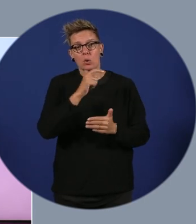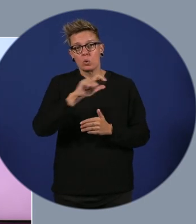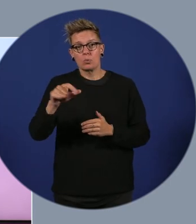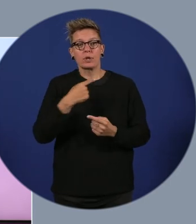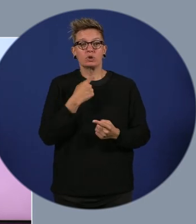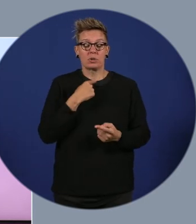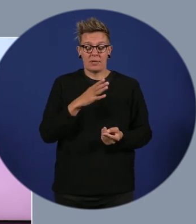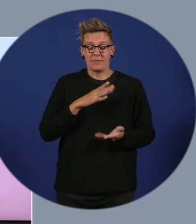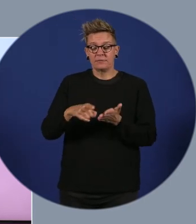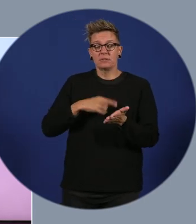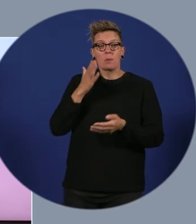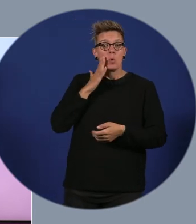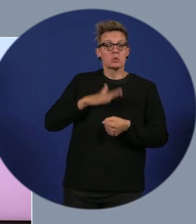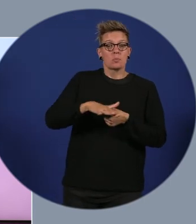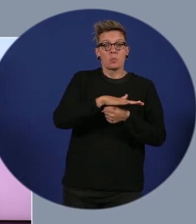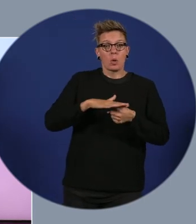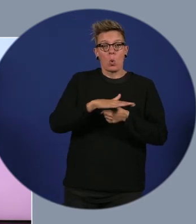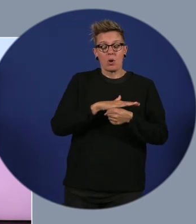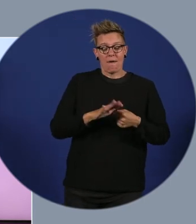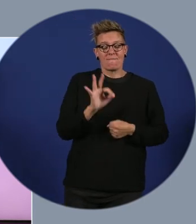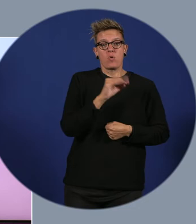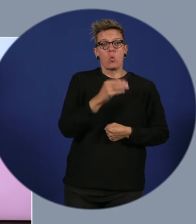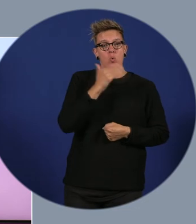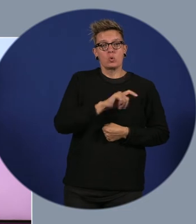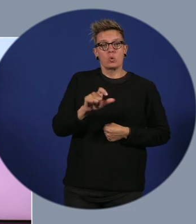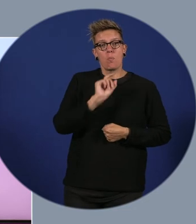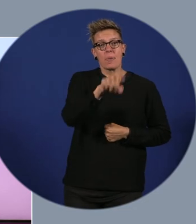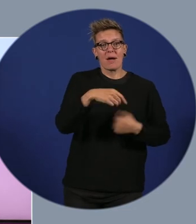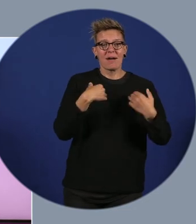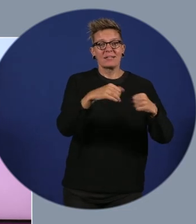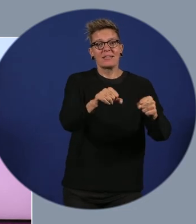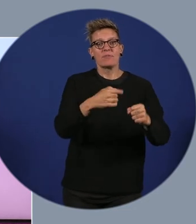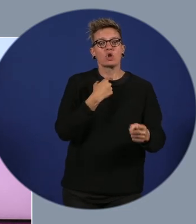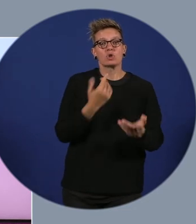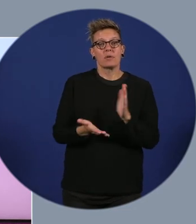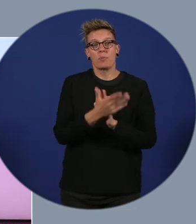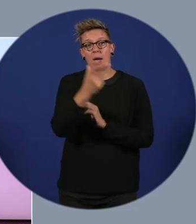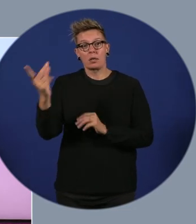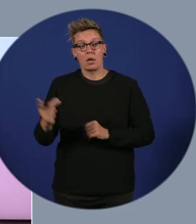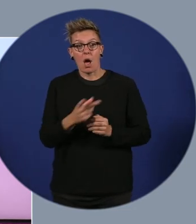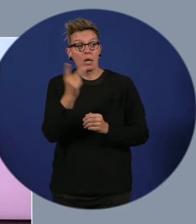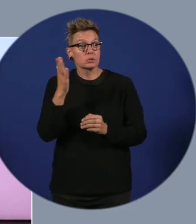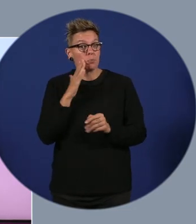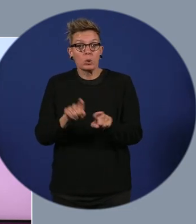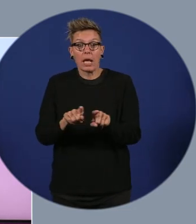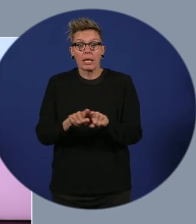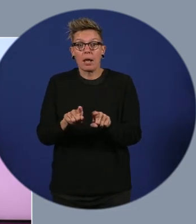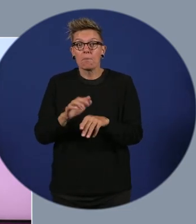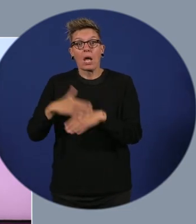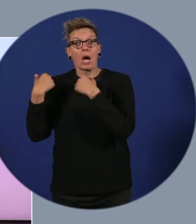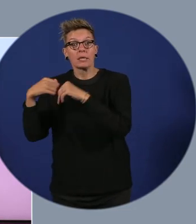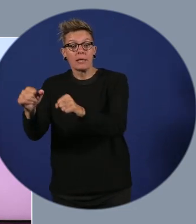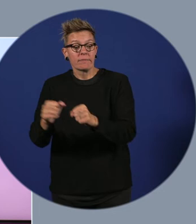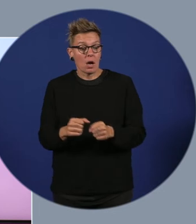finns bostadsområden där en betydligt lägre andel unga går och röstar jämfört med andra, bara några hundra meter därifrån.